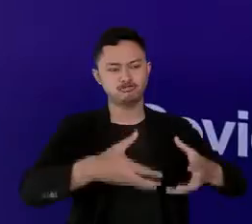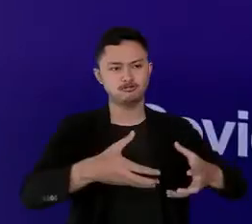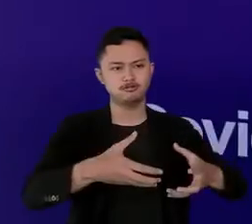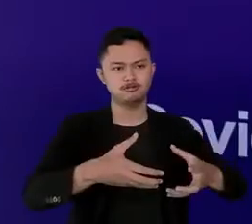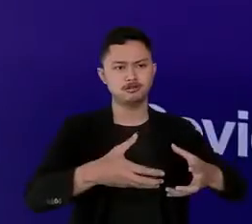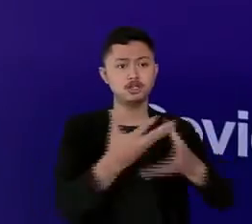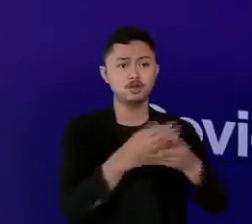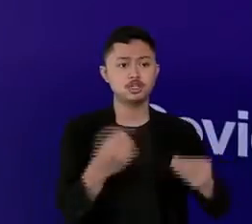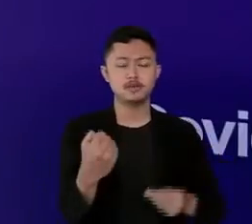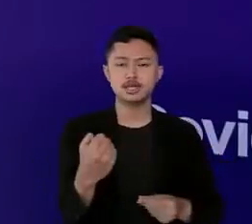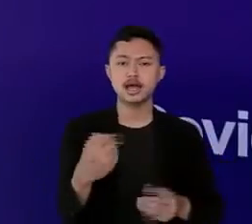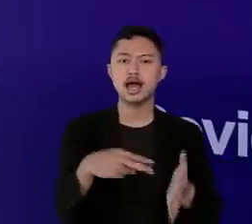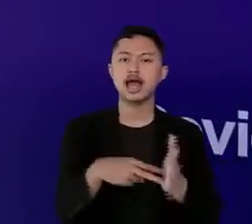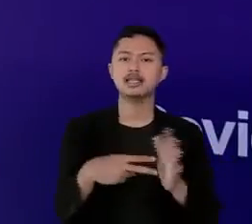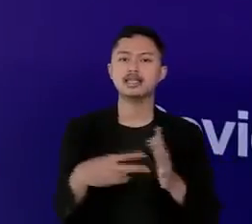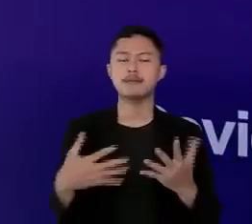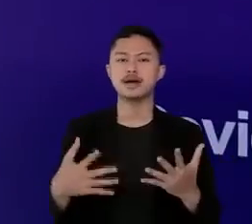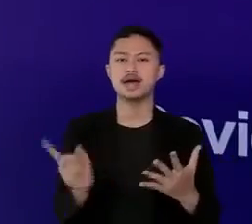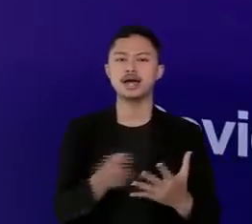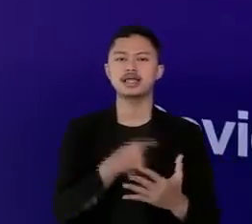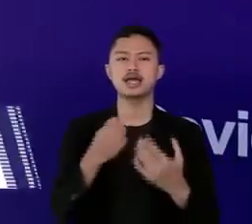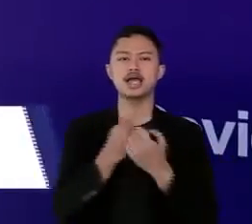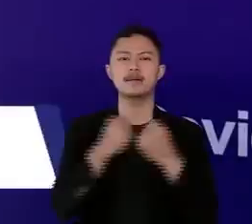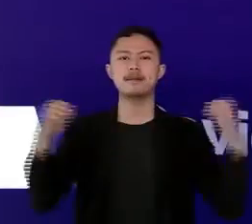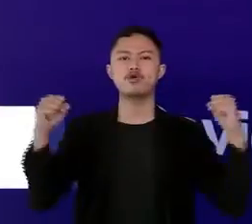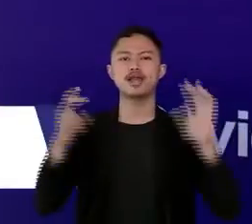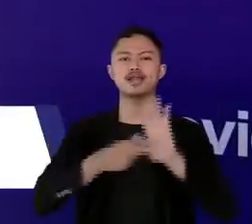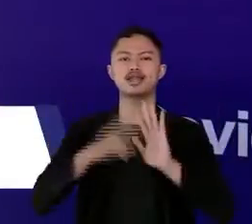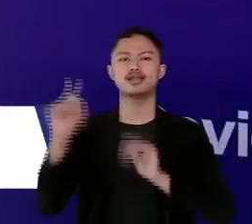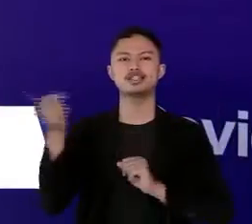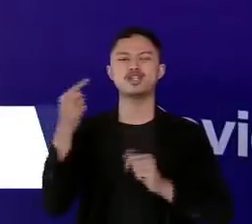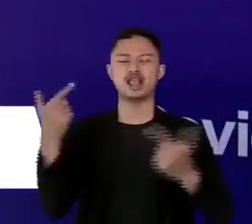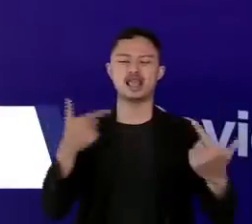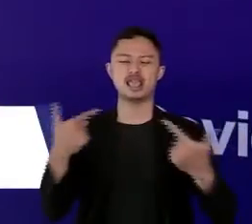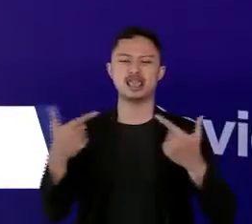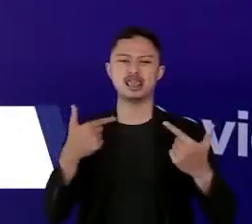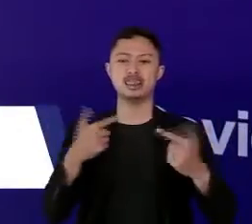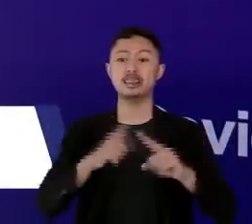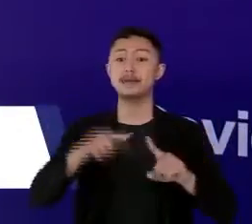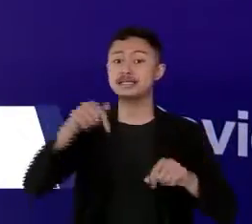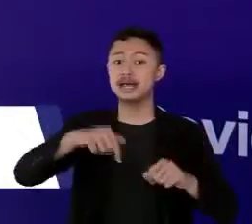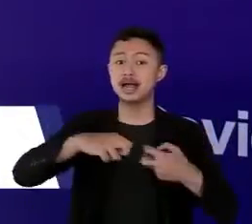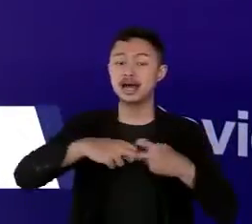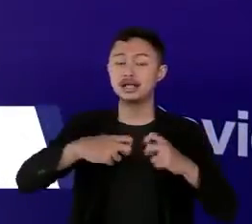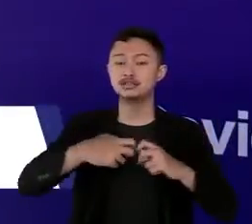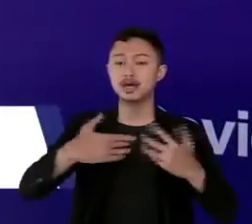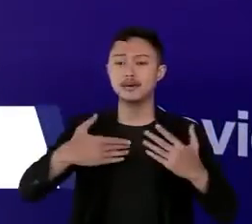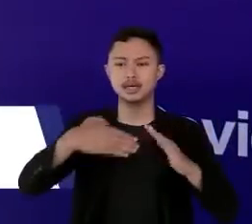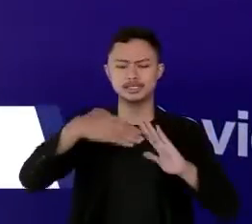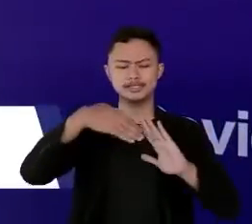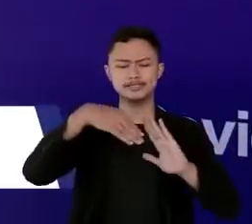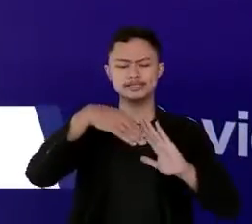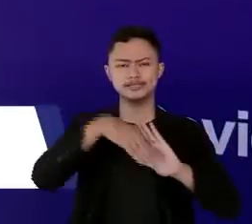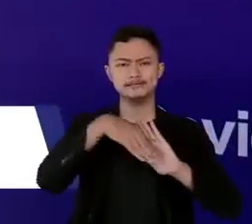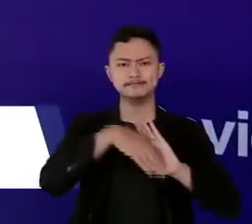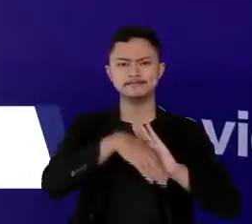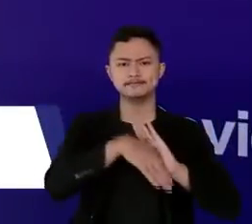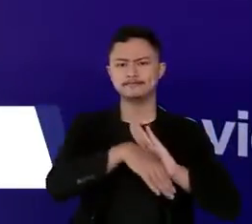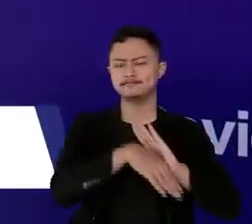maka ketahanan nasional kita akan terganggu tapi kan sekarang trennya kecenderungannya kita menuju